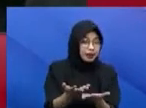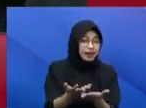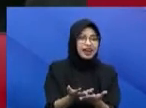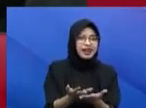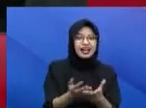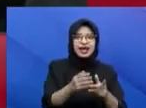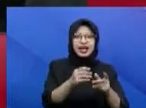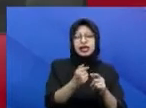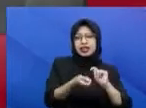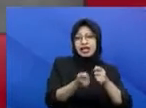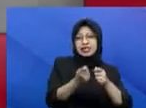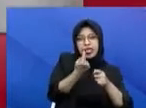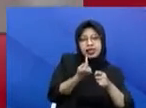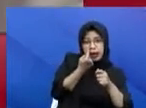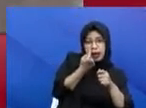bahwa rapid antigen